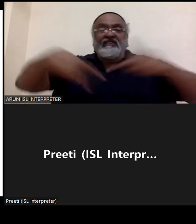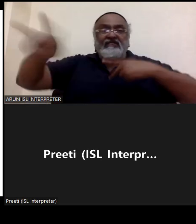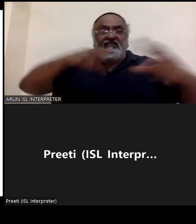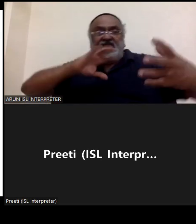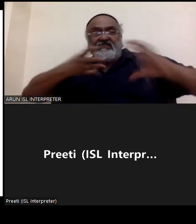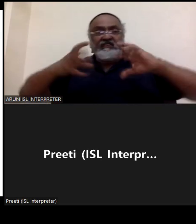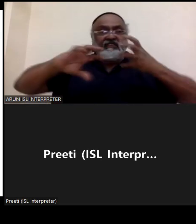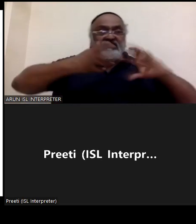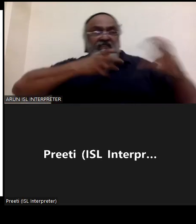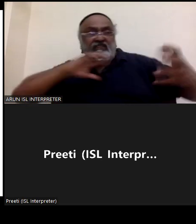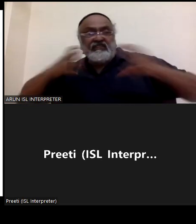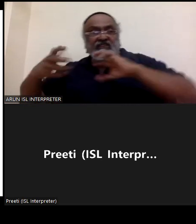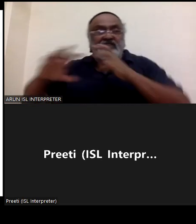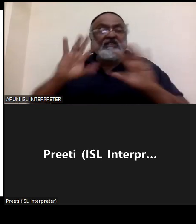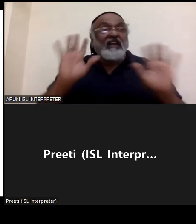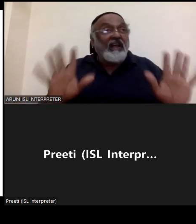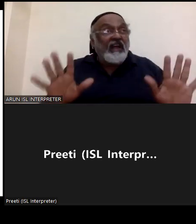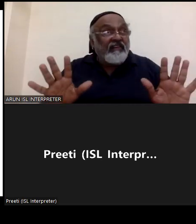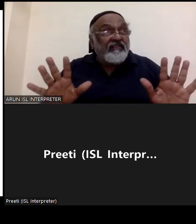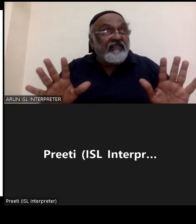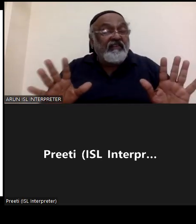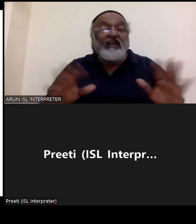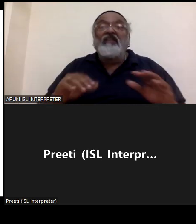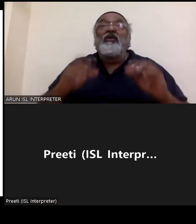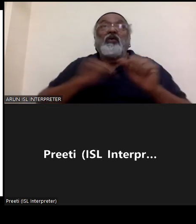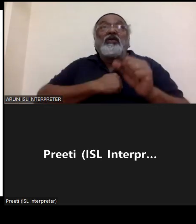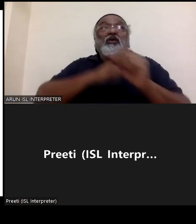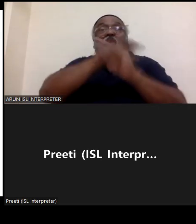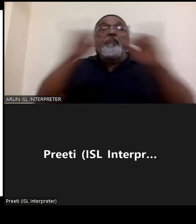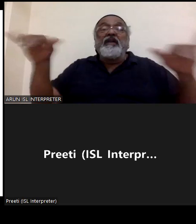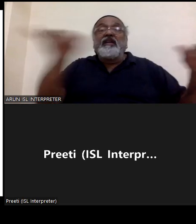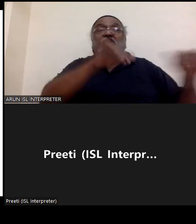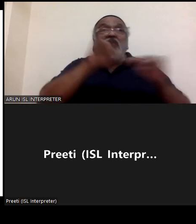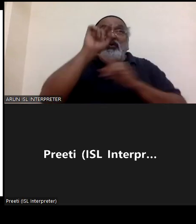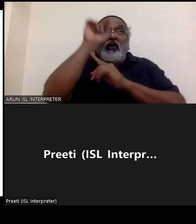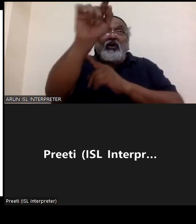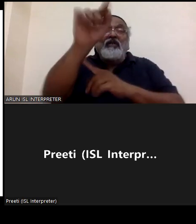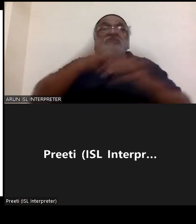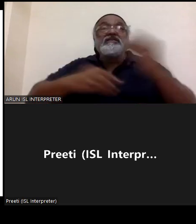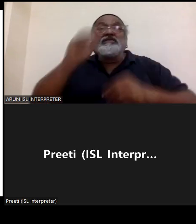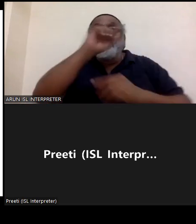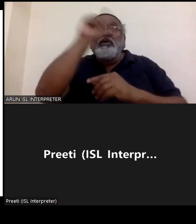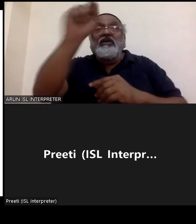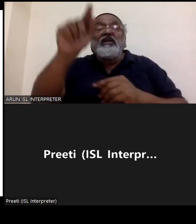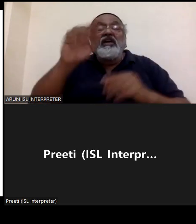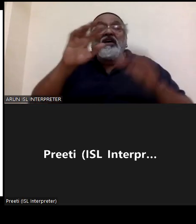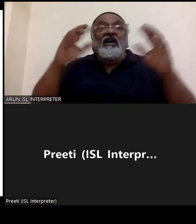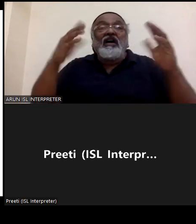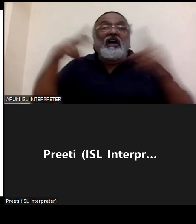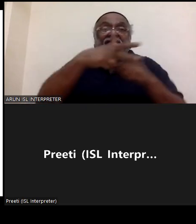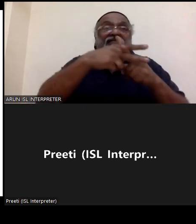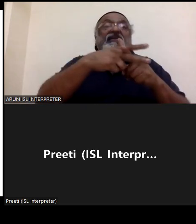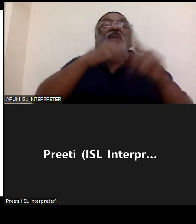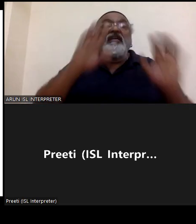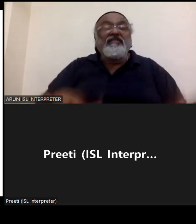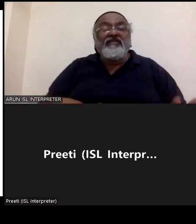over the common objective of goals related to business। kehne ka matlab hai alag alag